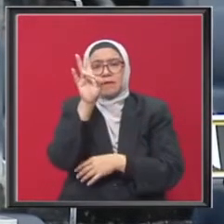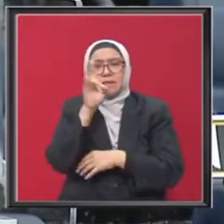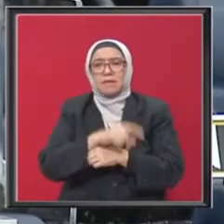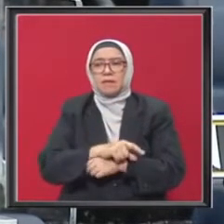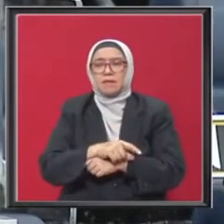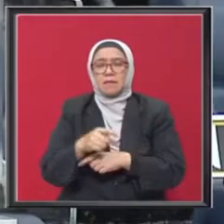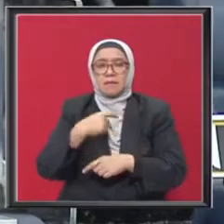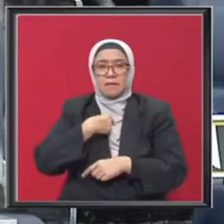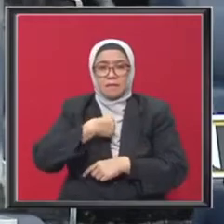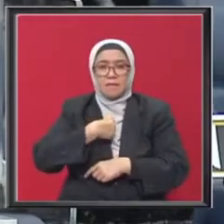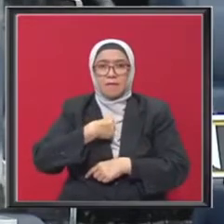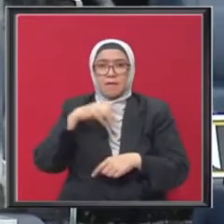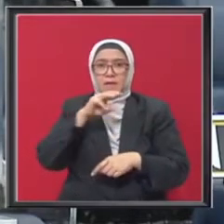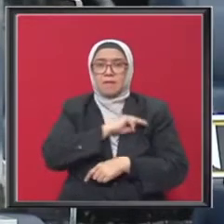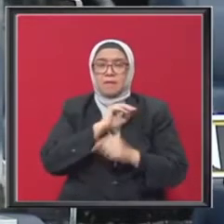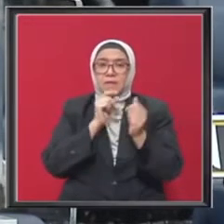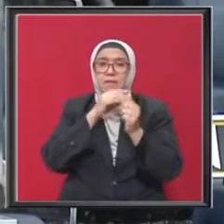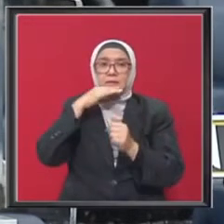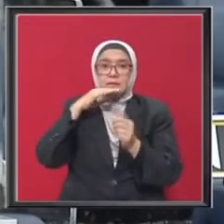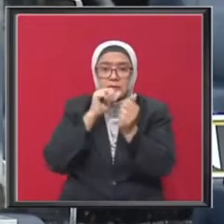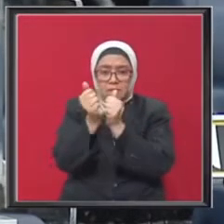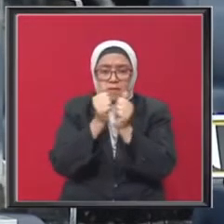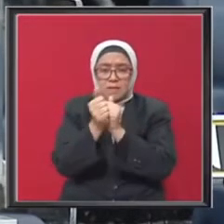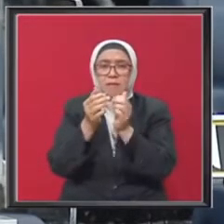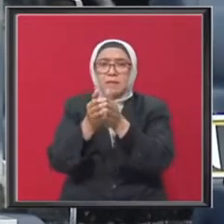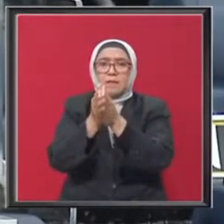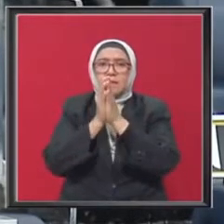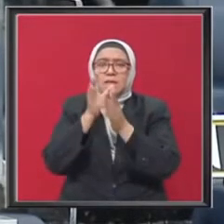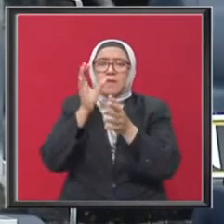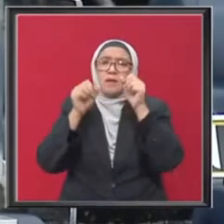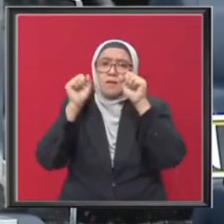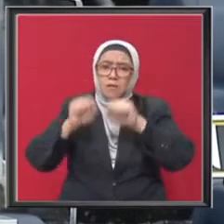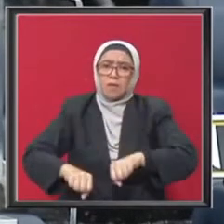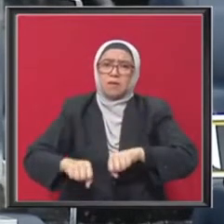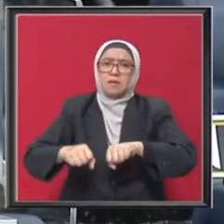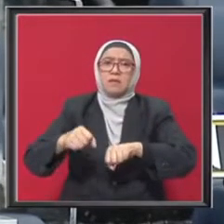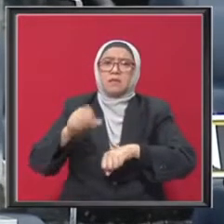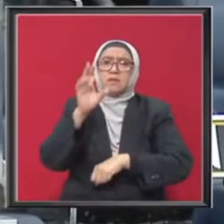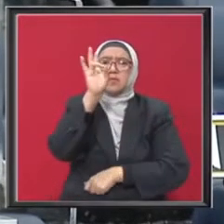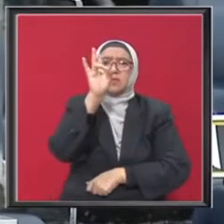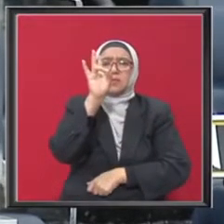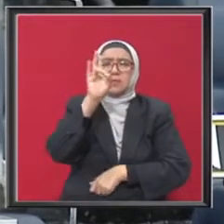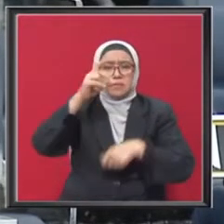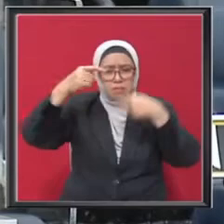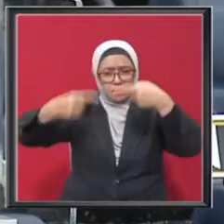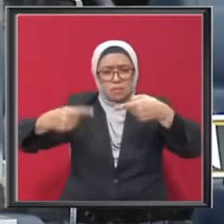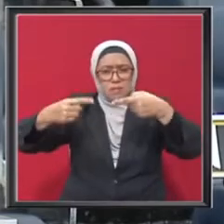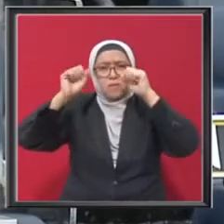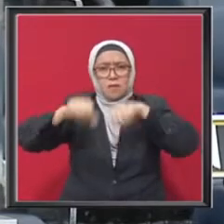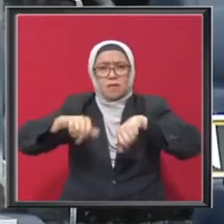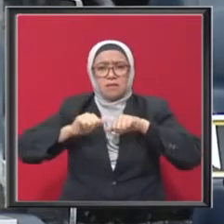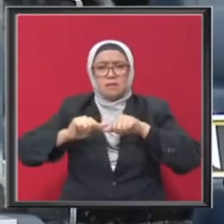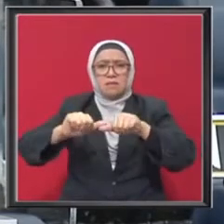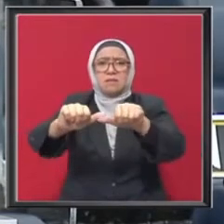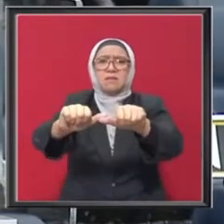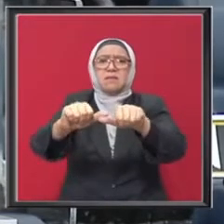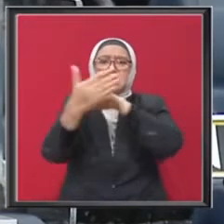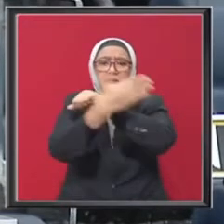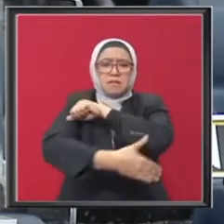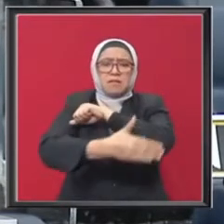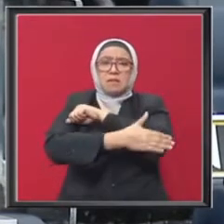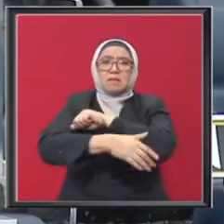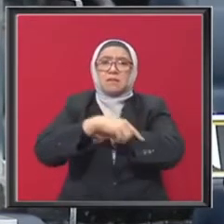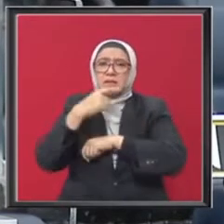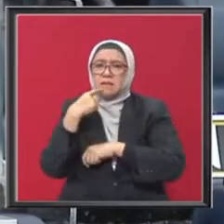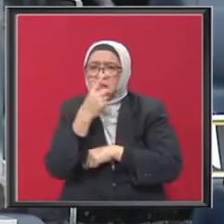selaku menteri beli ada suka ini masih enak banget supaya 7 meja 107 lawan ini dapat diteruskan di negeri yang dianggap sebagai